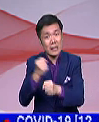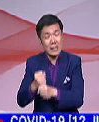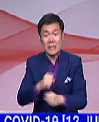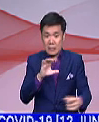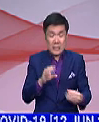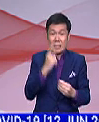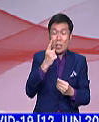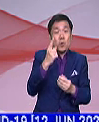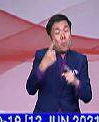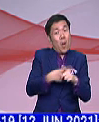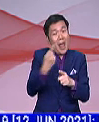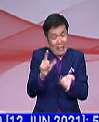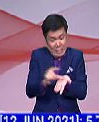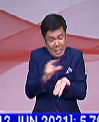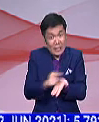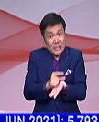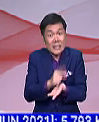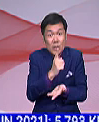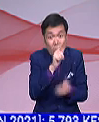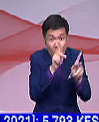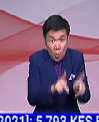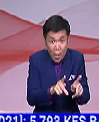purata RM2,000 setiap pekerja.